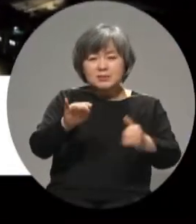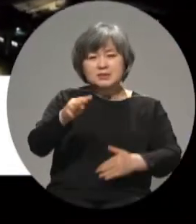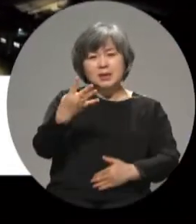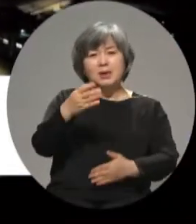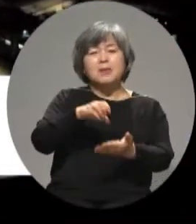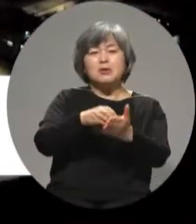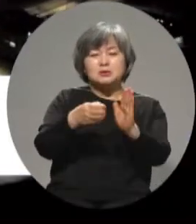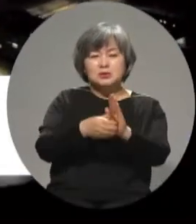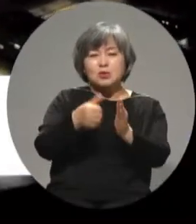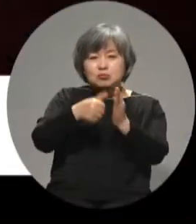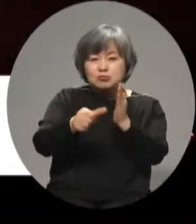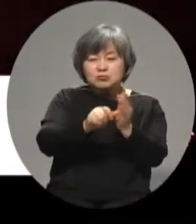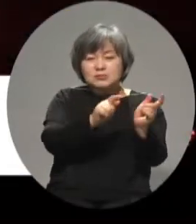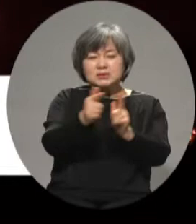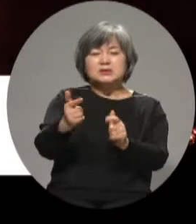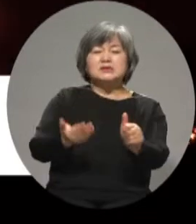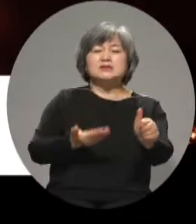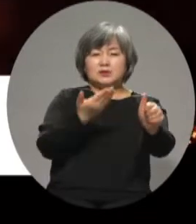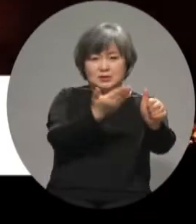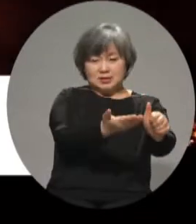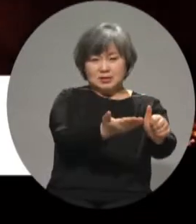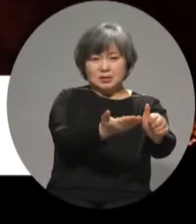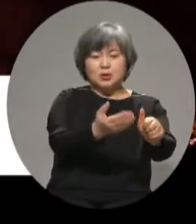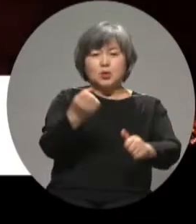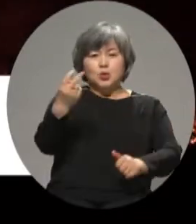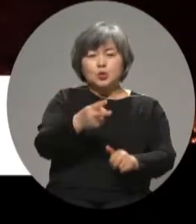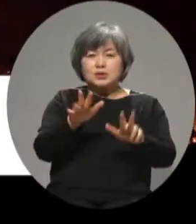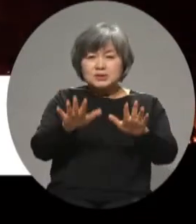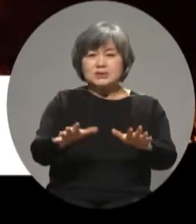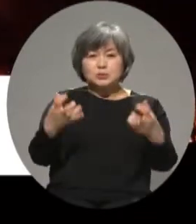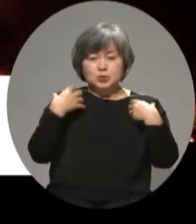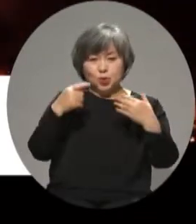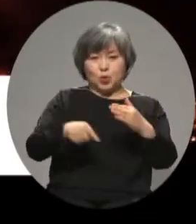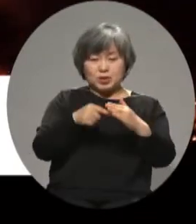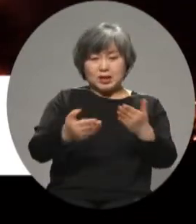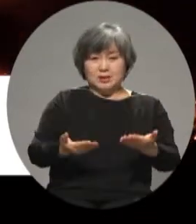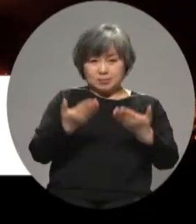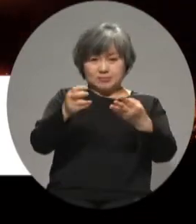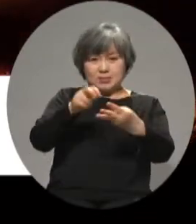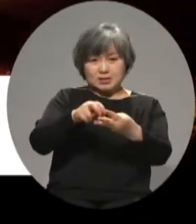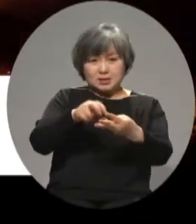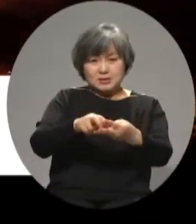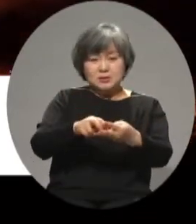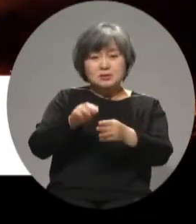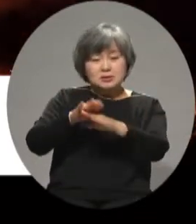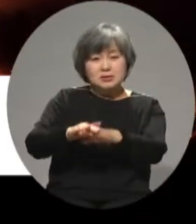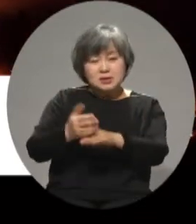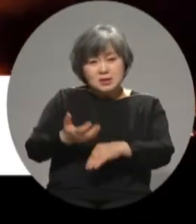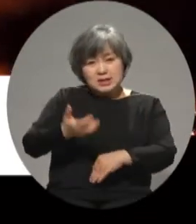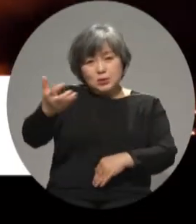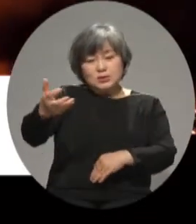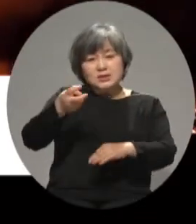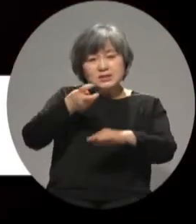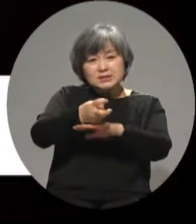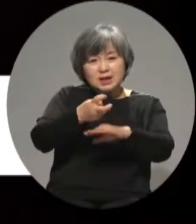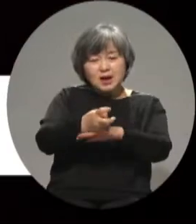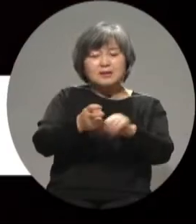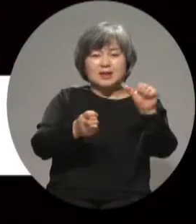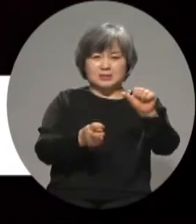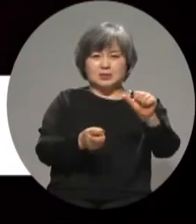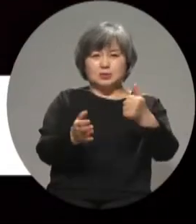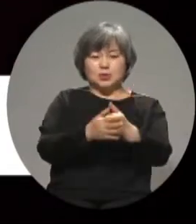생필품과 간식을 전달했습니다 또한 현재 도내 자원 봉사 센터 에서 보여 중인 이동식 급식 차량 다소 때와